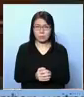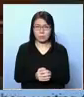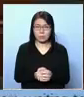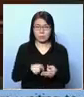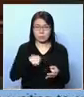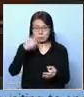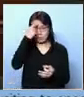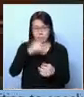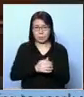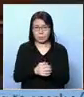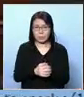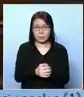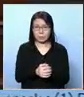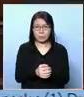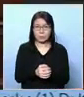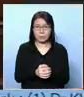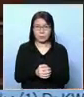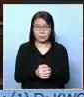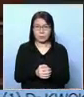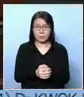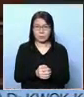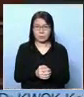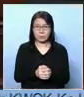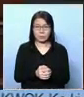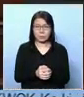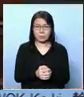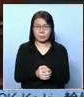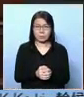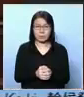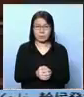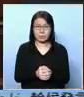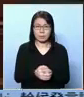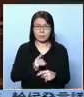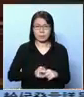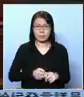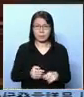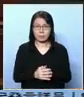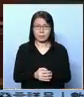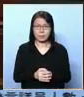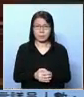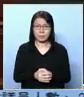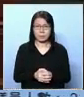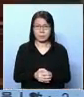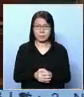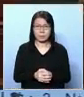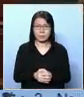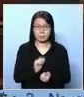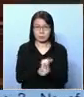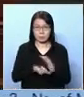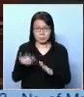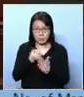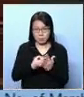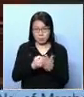梁繼昌咁，佢話：喂，我哋就係呢一個，實際上就係呢一個逃犯協議嘅